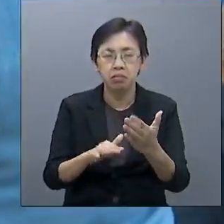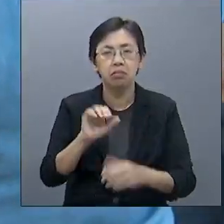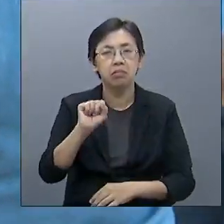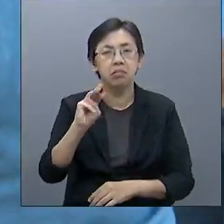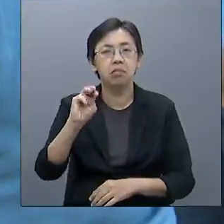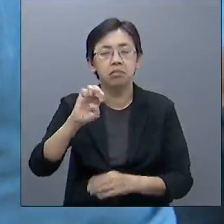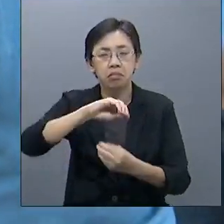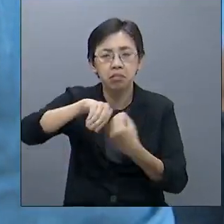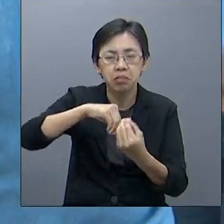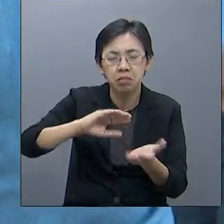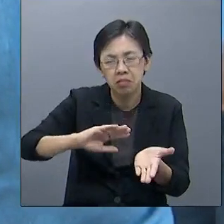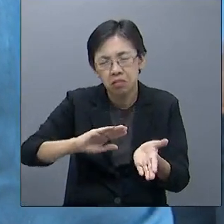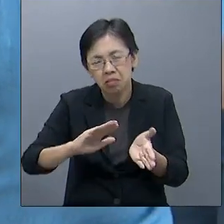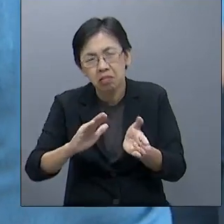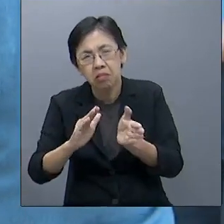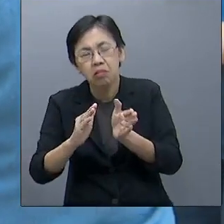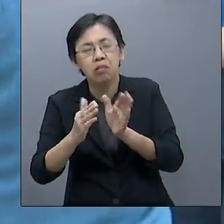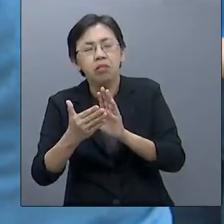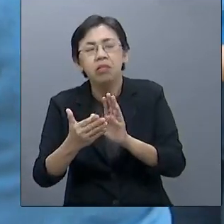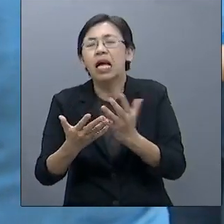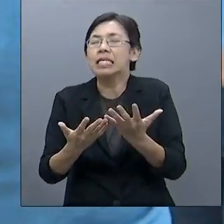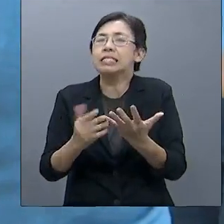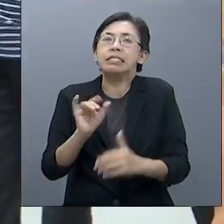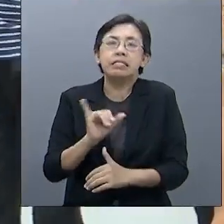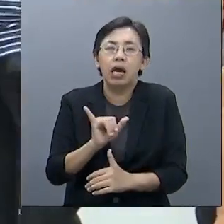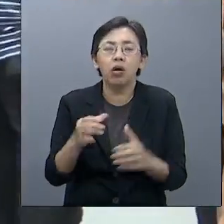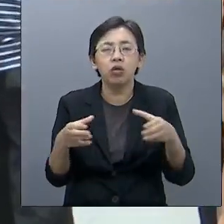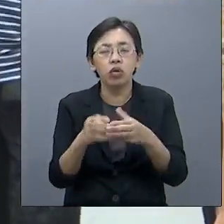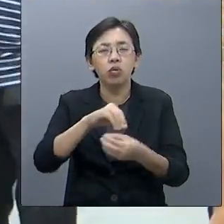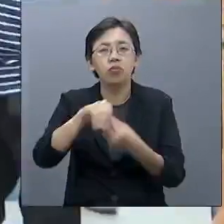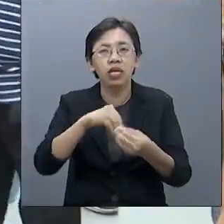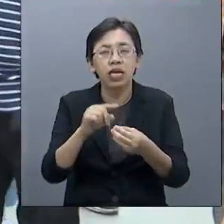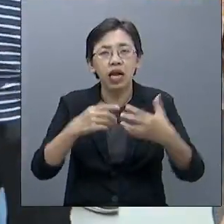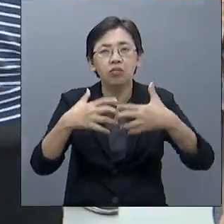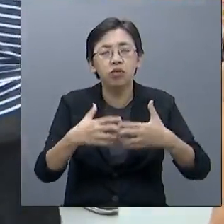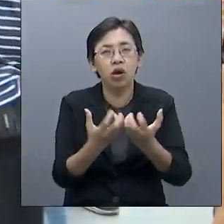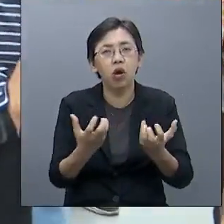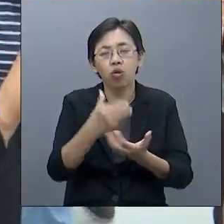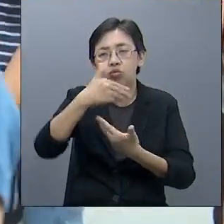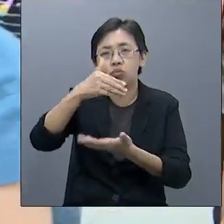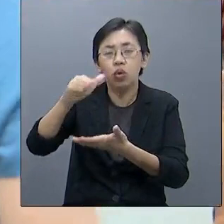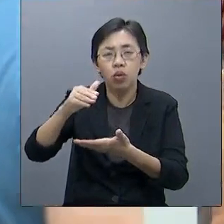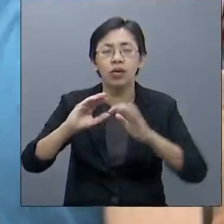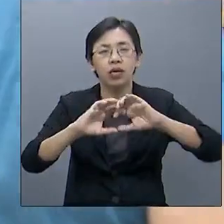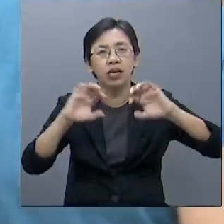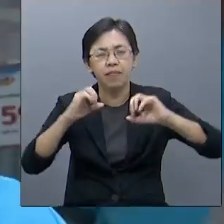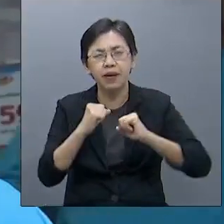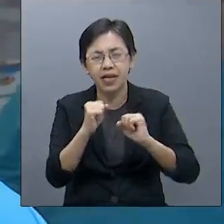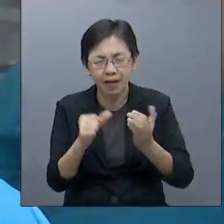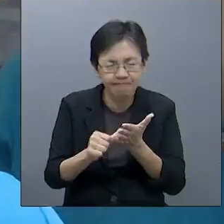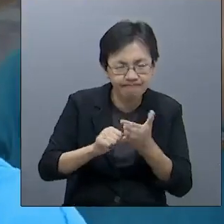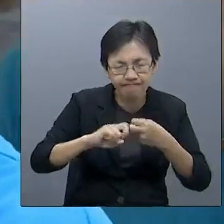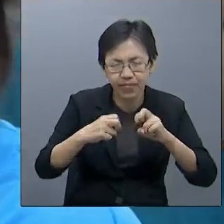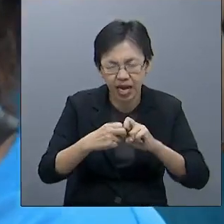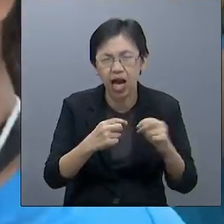ที่ยังไม่สามารถกลับมาสร้างรายได้ได้อย่างเต็มที่โดยเฉพาะกลุ่มที่เกี่ยวกับการผลิตสินค้าเพื่อการส่งออกซึ่งภาครัฐค่ะพยายามแก้ปัญหานี้